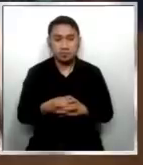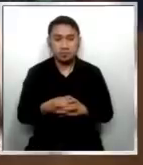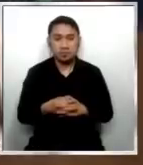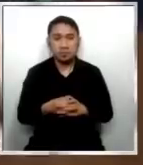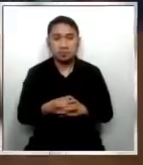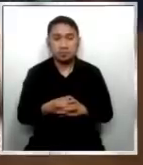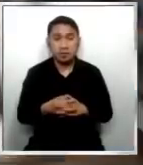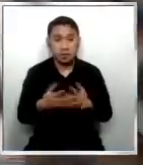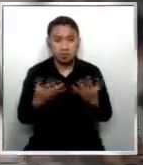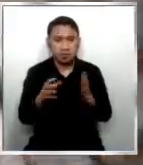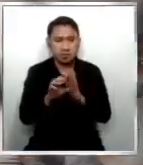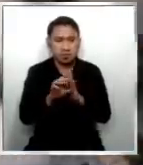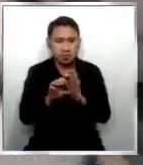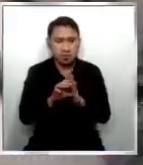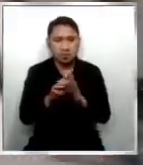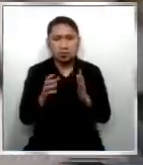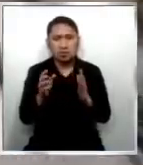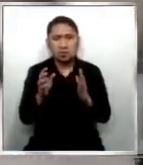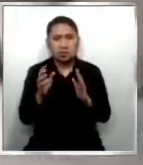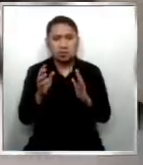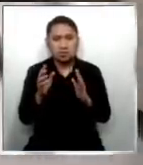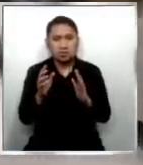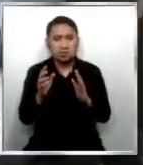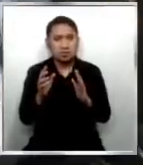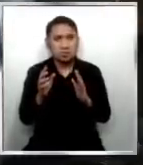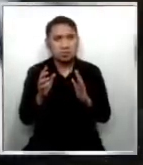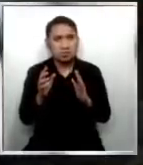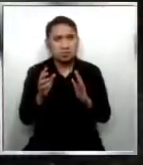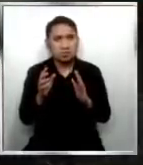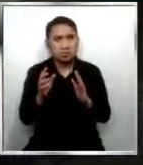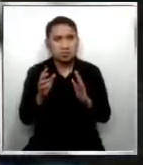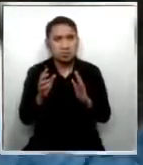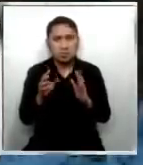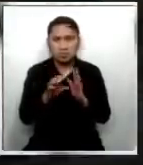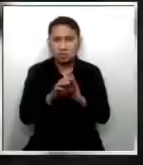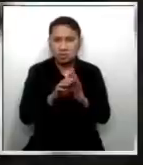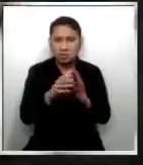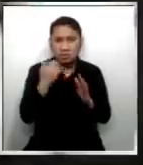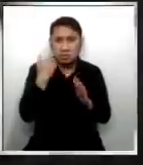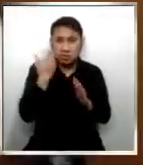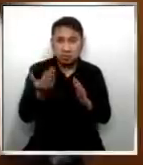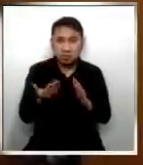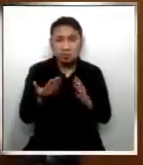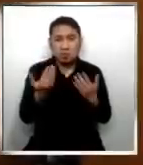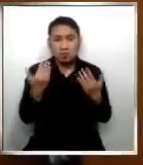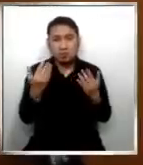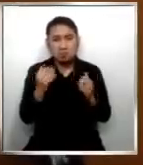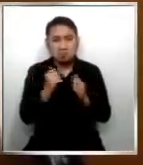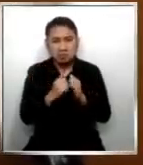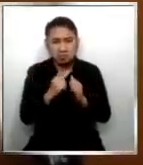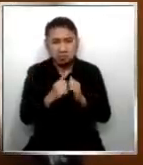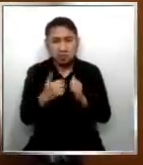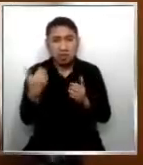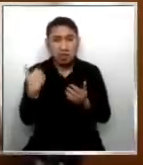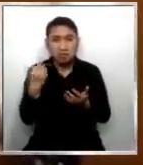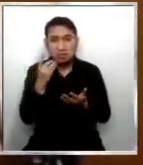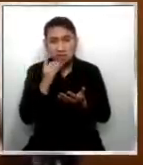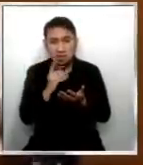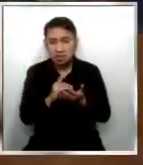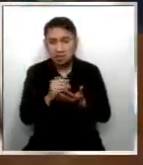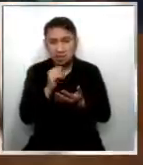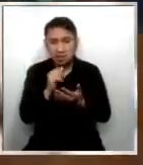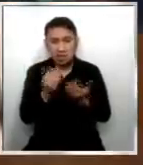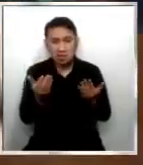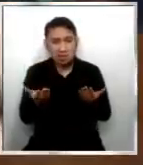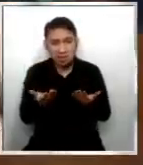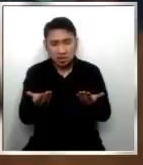mga tao bang, for example, namatay, may mga data na hindi sa atin, sa ibang countries,